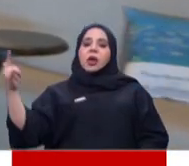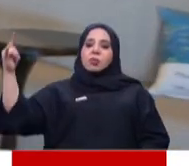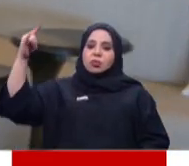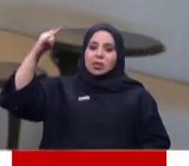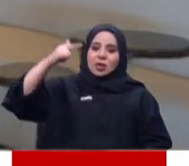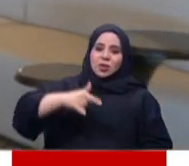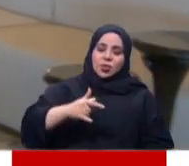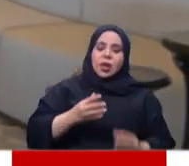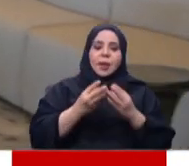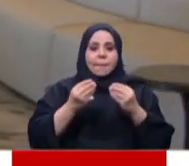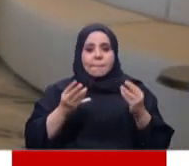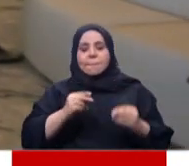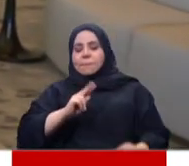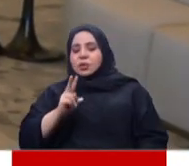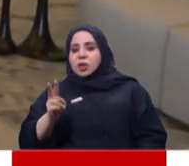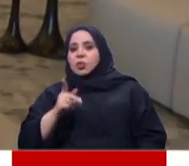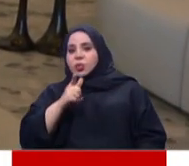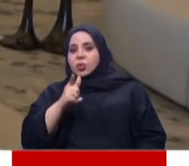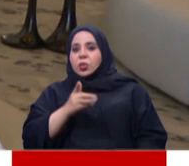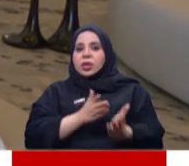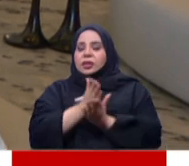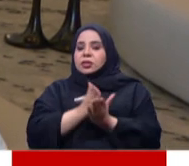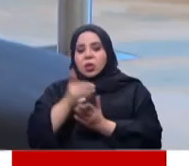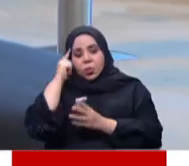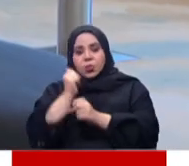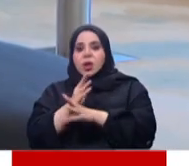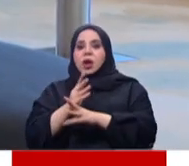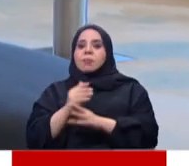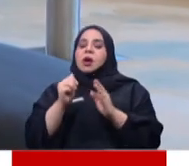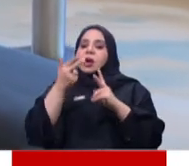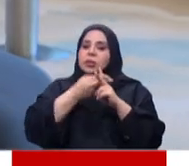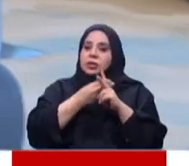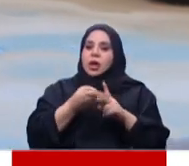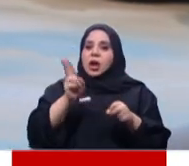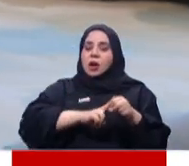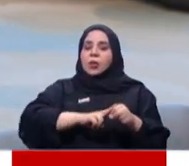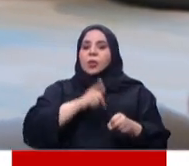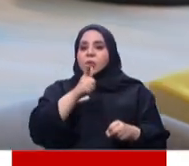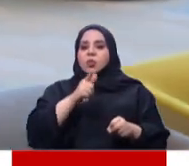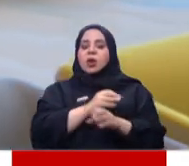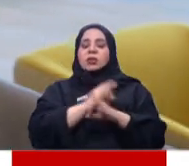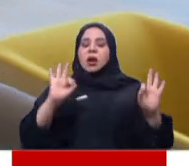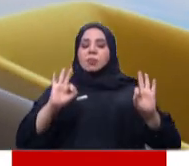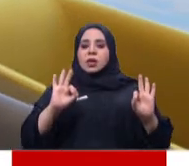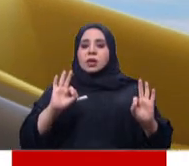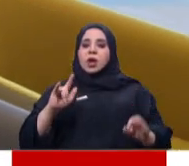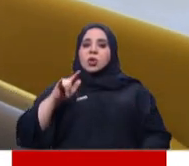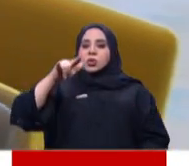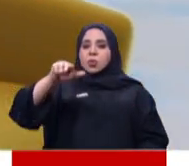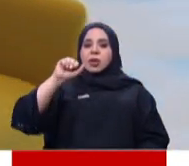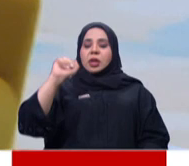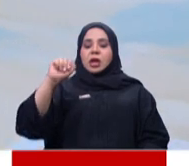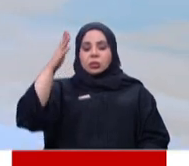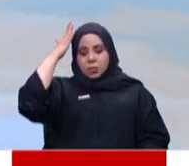العابرين مجموعة متنوعة من خيارات الإقامة ومرافقها، وفي الوقت ذاته يتوافر فريق متخصص من أمهر